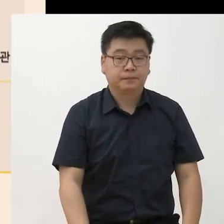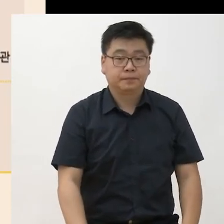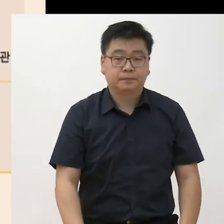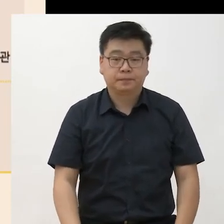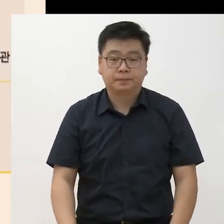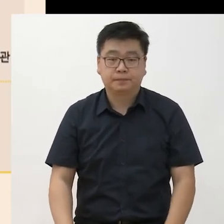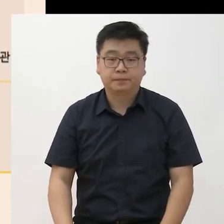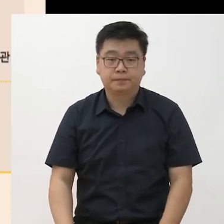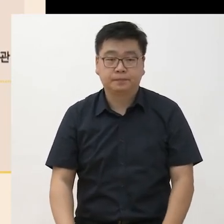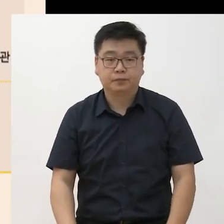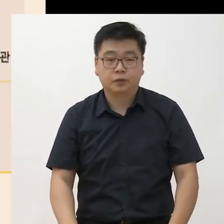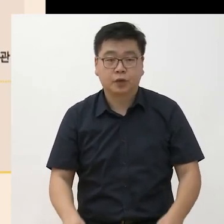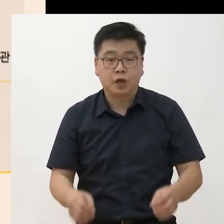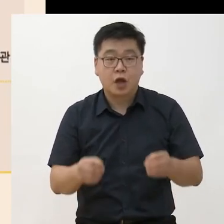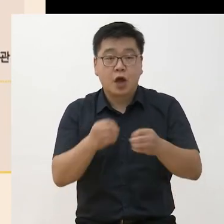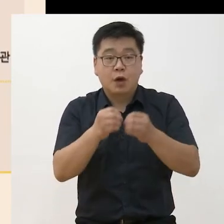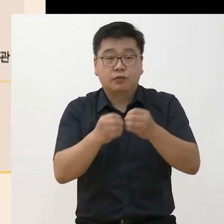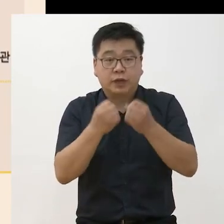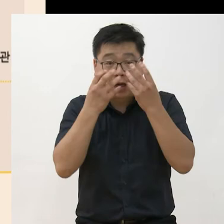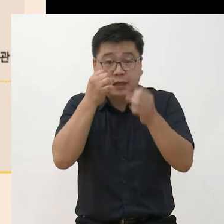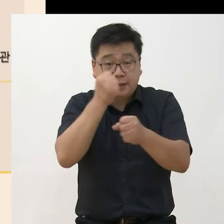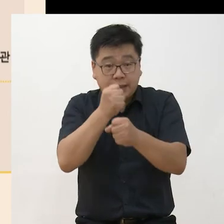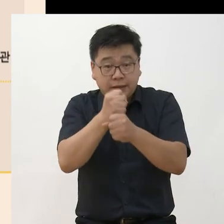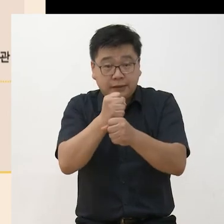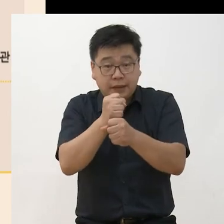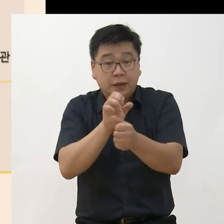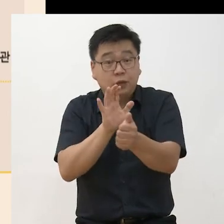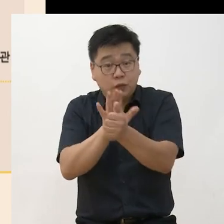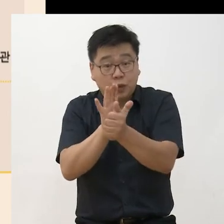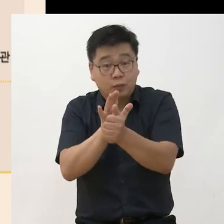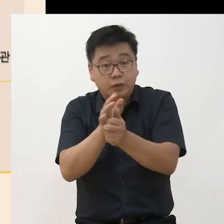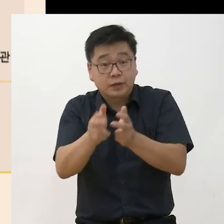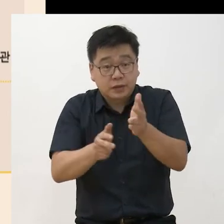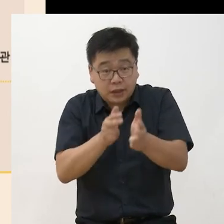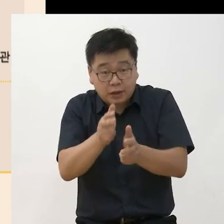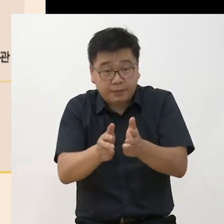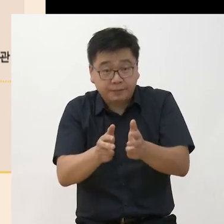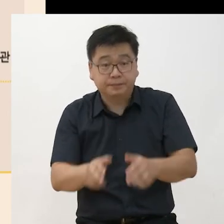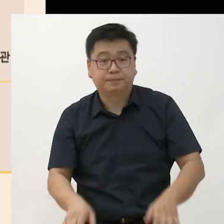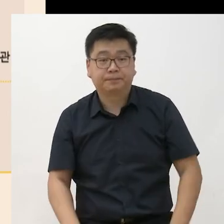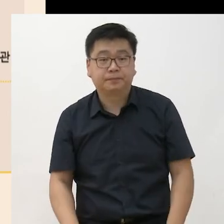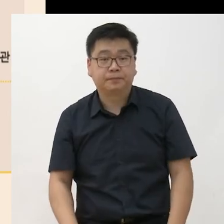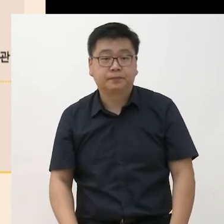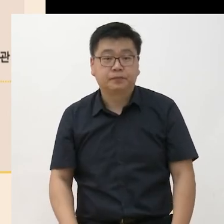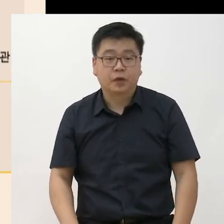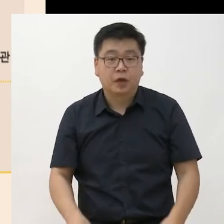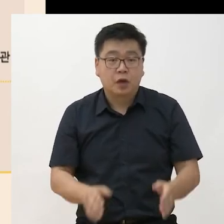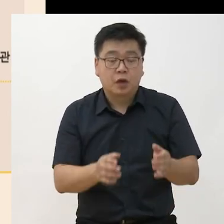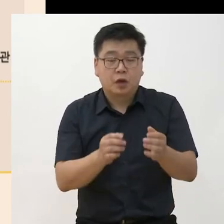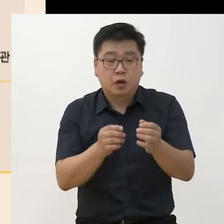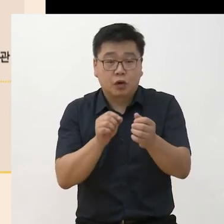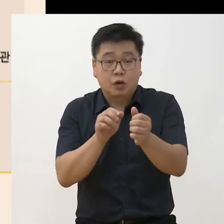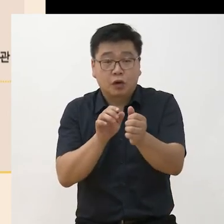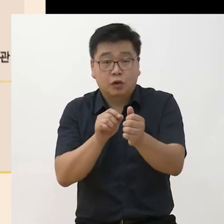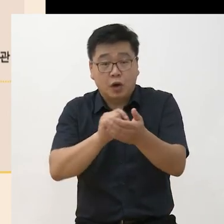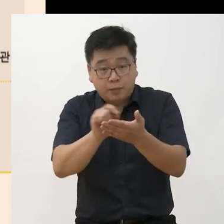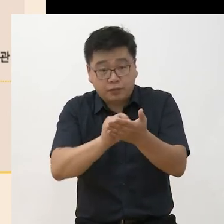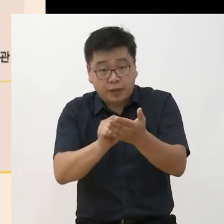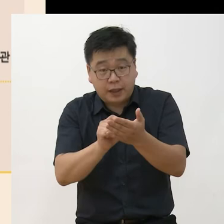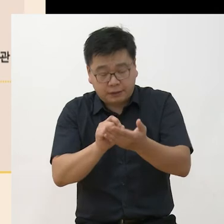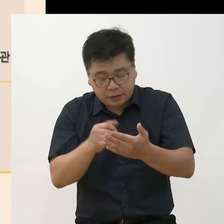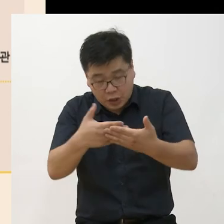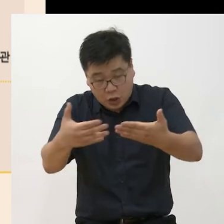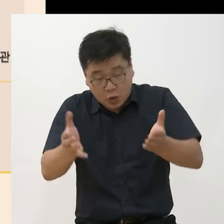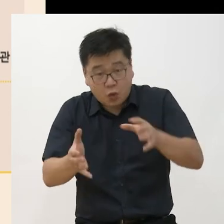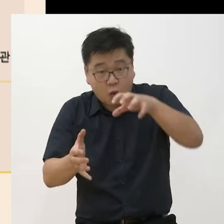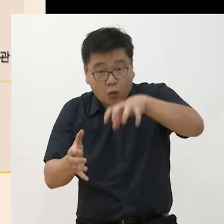예, 다음은 이제 문학 창작 산실 사업입니다. 문학 창작 산실 사업은 문학 집필 공간 운영 지원 사업입니다. 문학 집필 공간